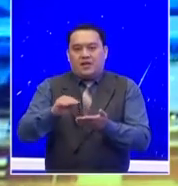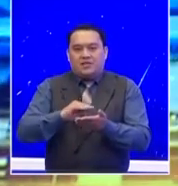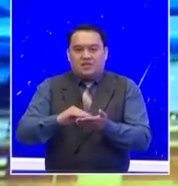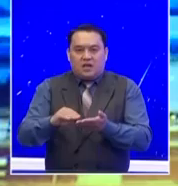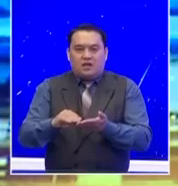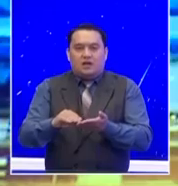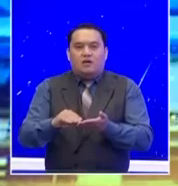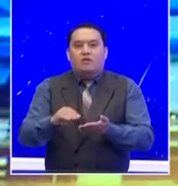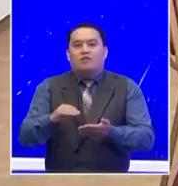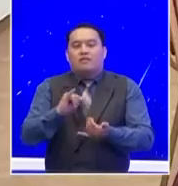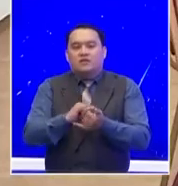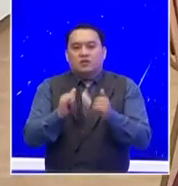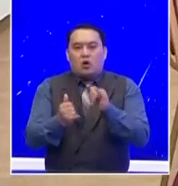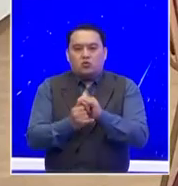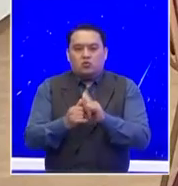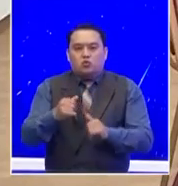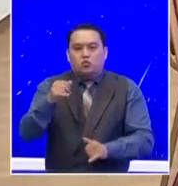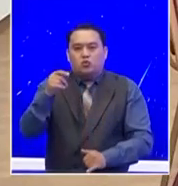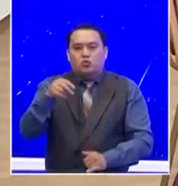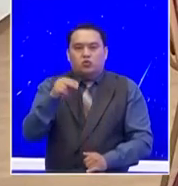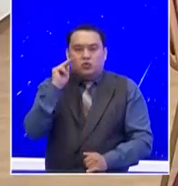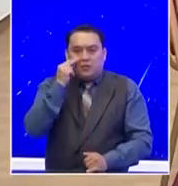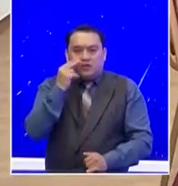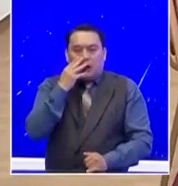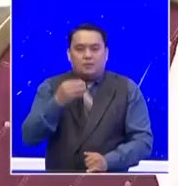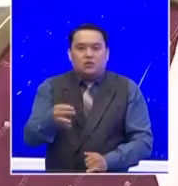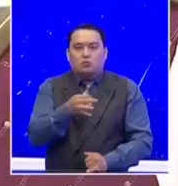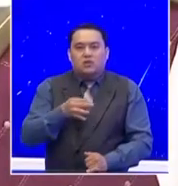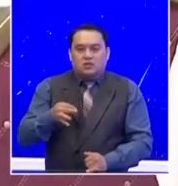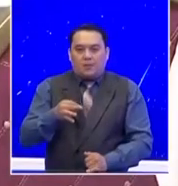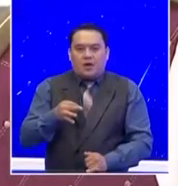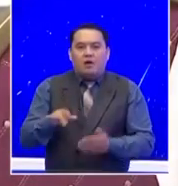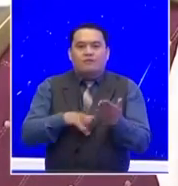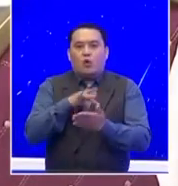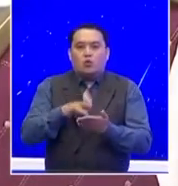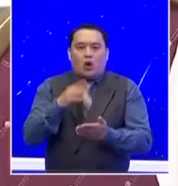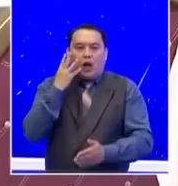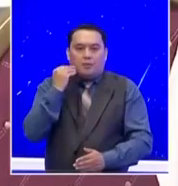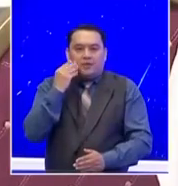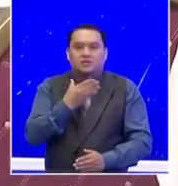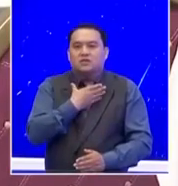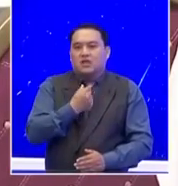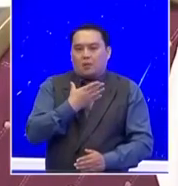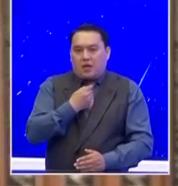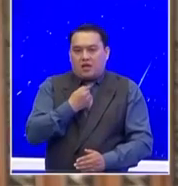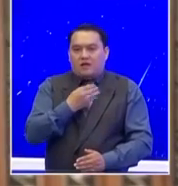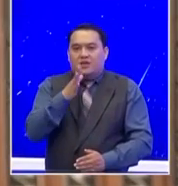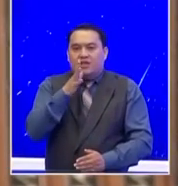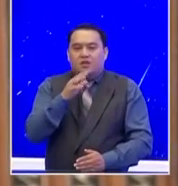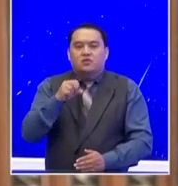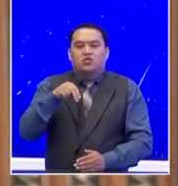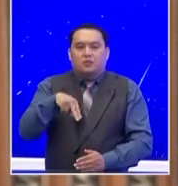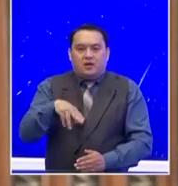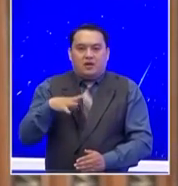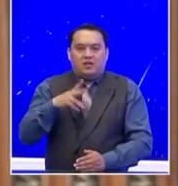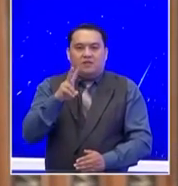драматурги, абаеведы Восточно-Казахстанской, Туркестанской и Алматинской областей, а также городов Алматы и Семей. В период чрезвычайного